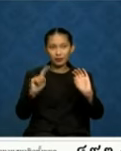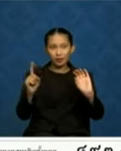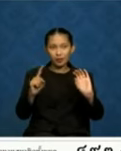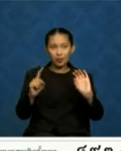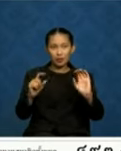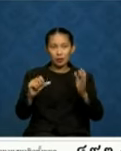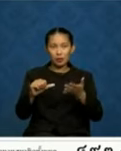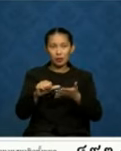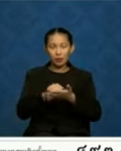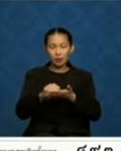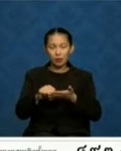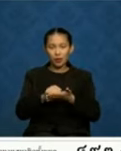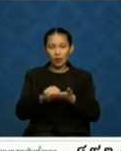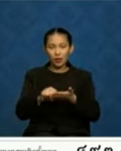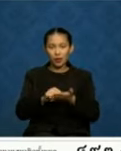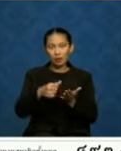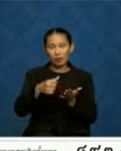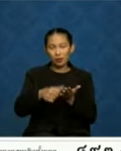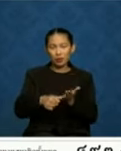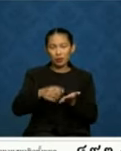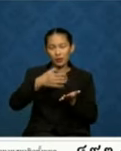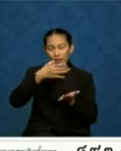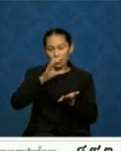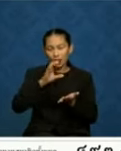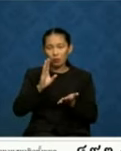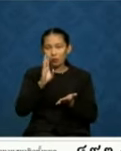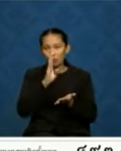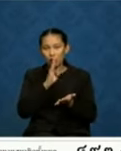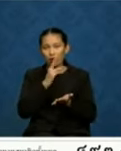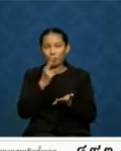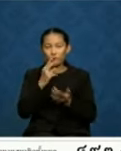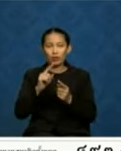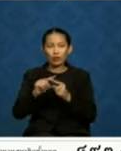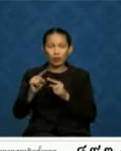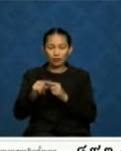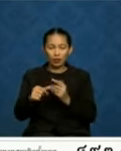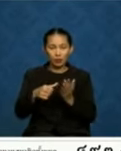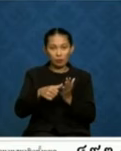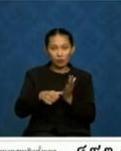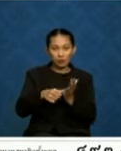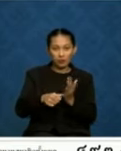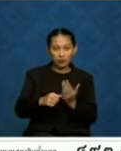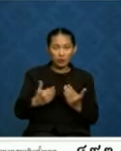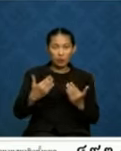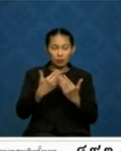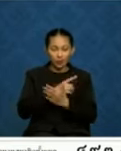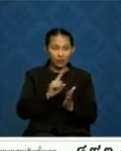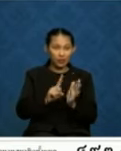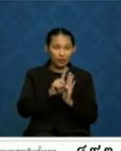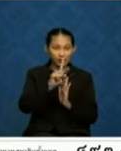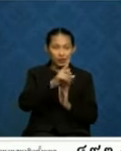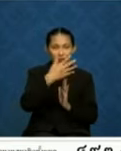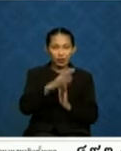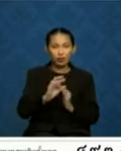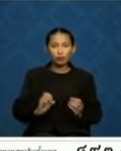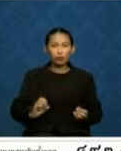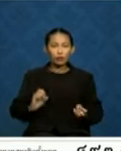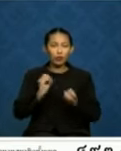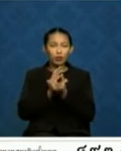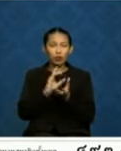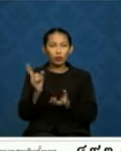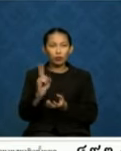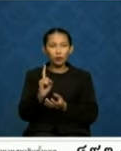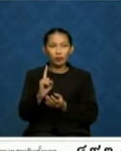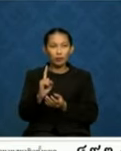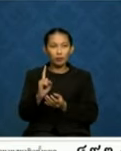ปรุงภาษีภาษามิตรหลังจากที่มีการเปลี่ยนปรับปรุงภาษาเสียมภาษามิตรในครั้งแรกนั้นผลที่เกิดขึ้นข้